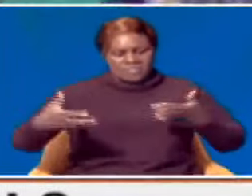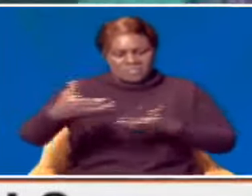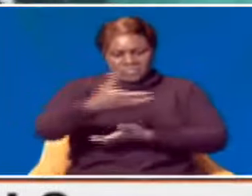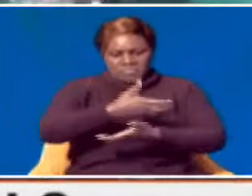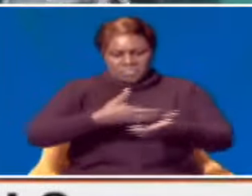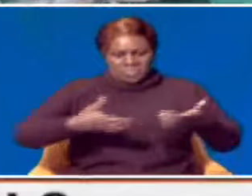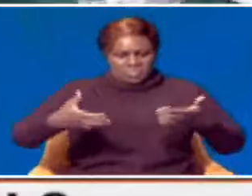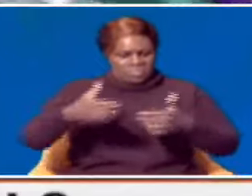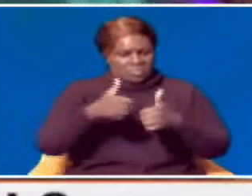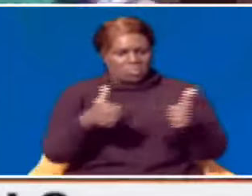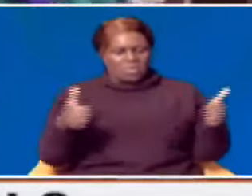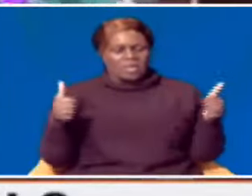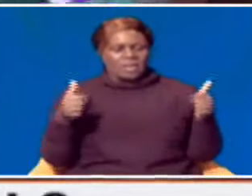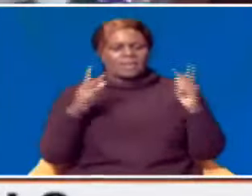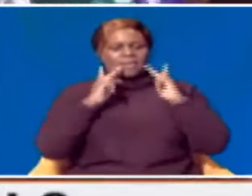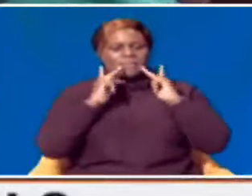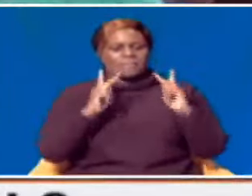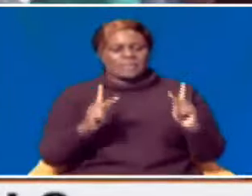na utangamano.